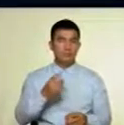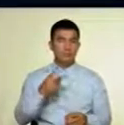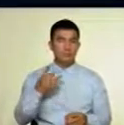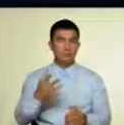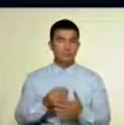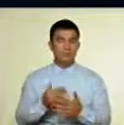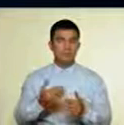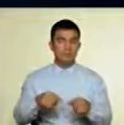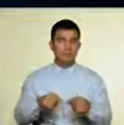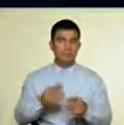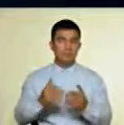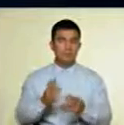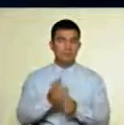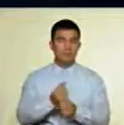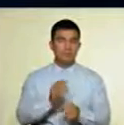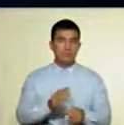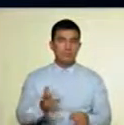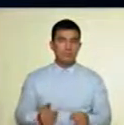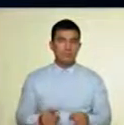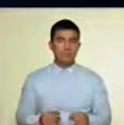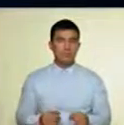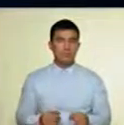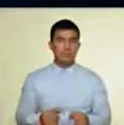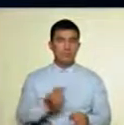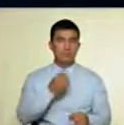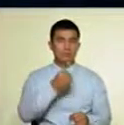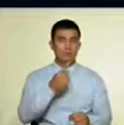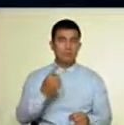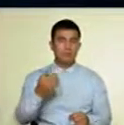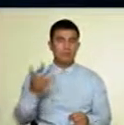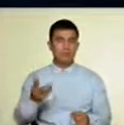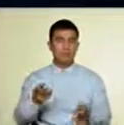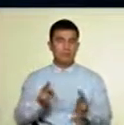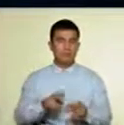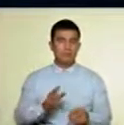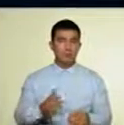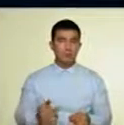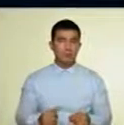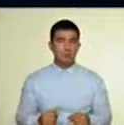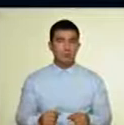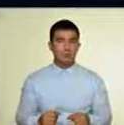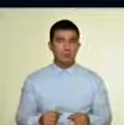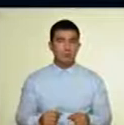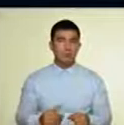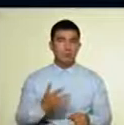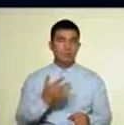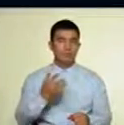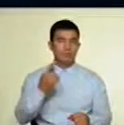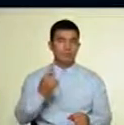holatda qisqartirib oladigan bo'lsak, bunga 1, bunga 5 qoladi. Demek bizda 5 dan